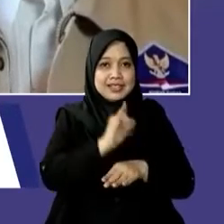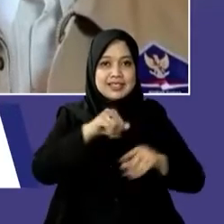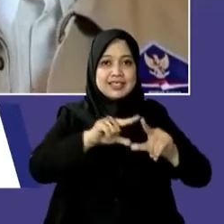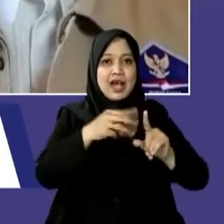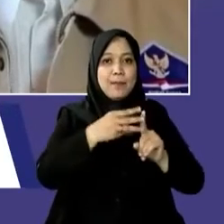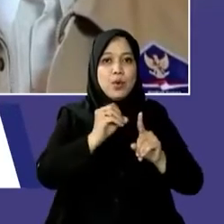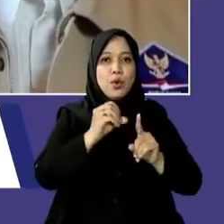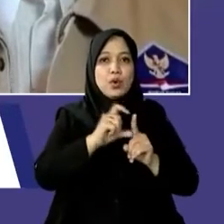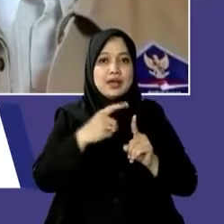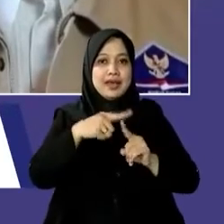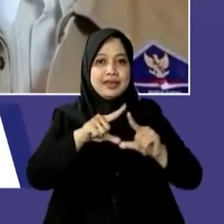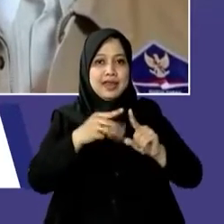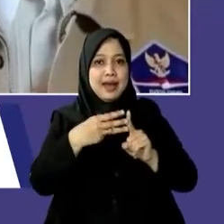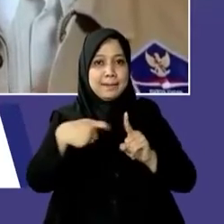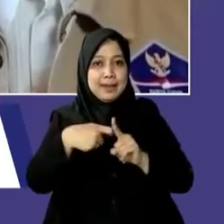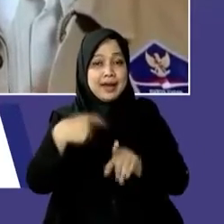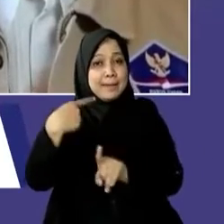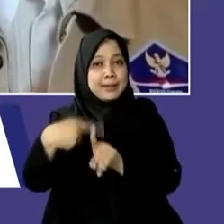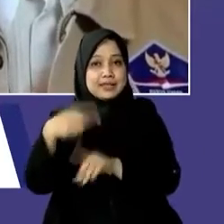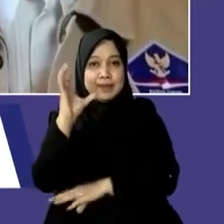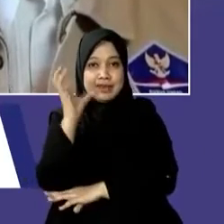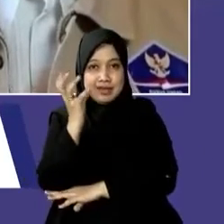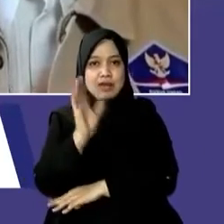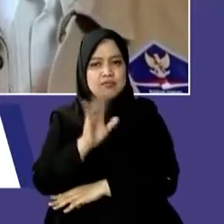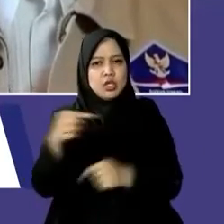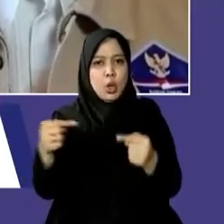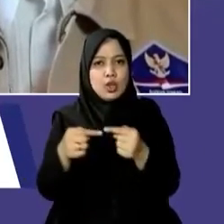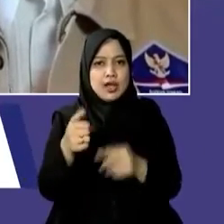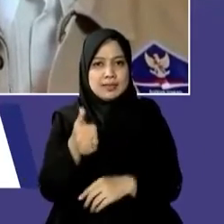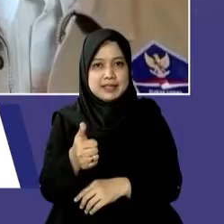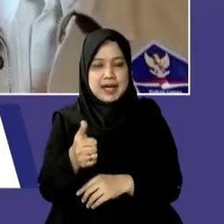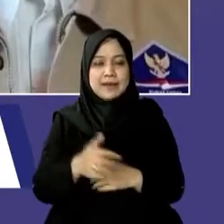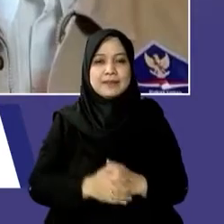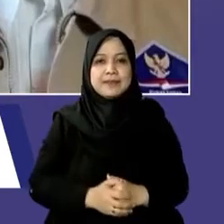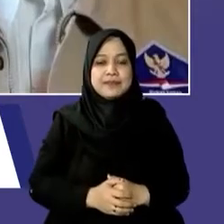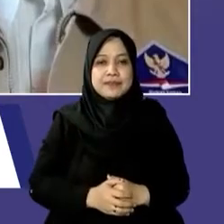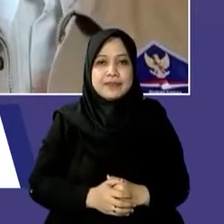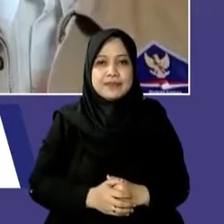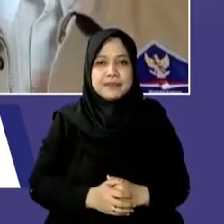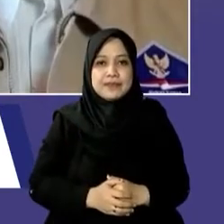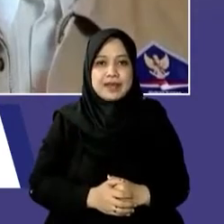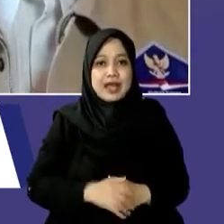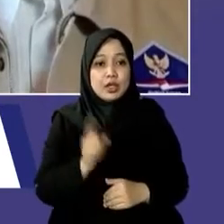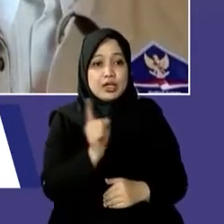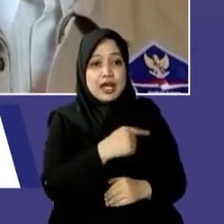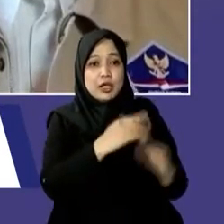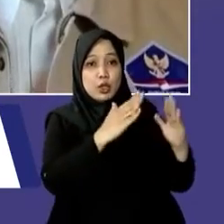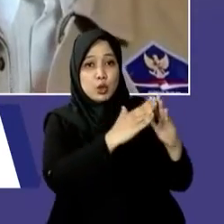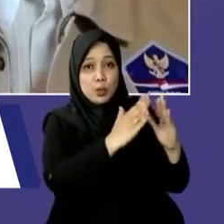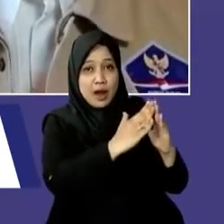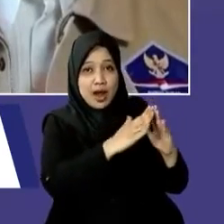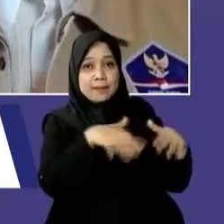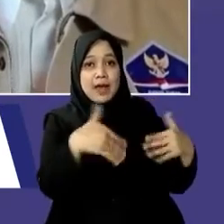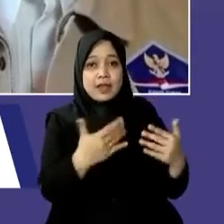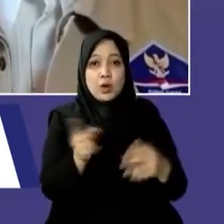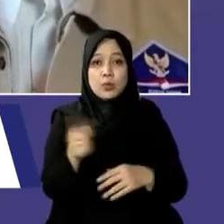dihubungi ada hot lainnya juga untuk pelayanan penjemputan dari rumah maupun dari